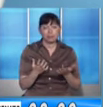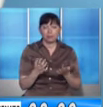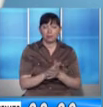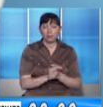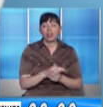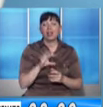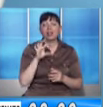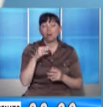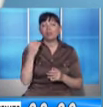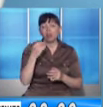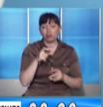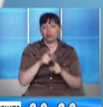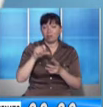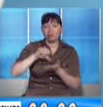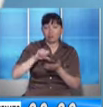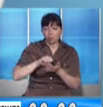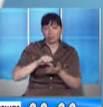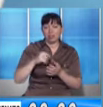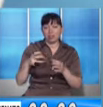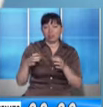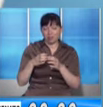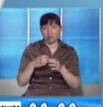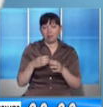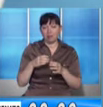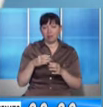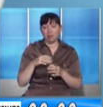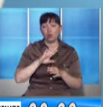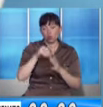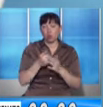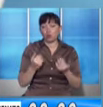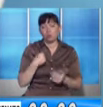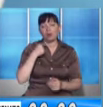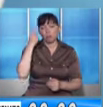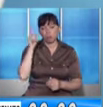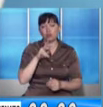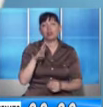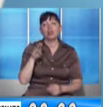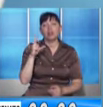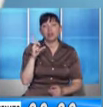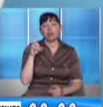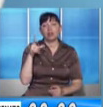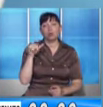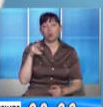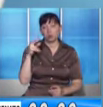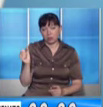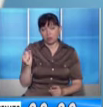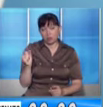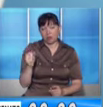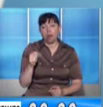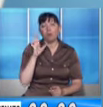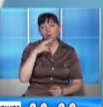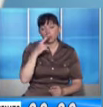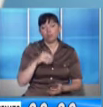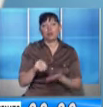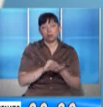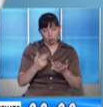Din declarațiile pe care le-au făcut liderii partidelor, candidații până acum, înțeleg că domnul Terguță va spune